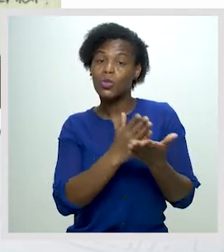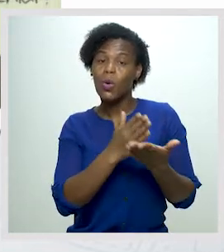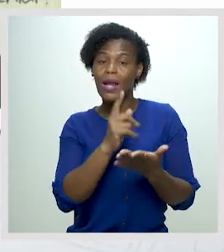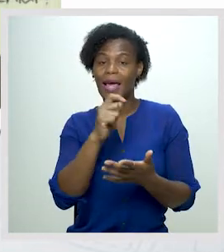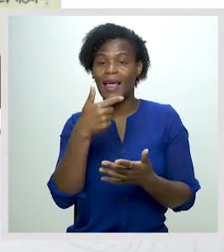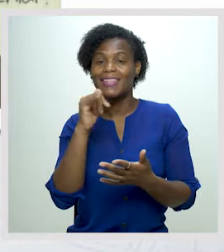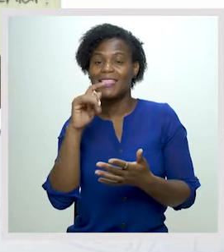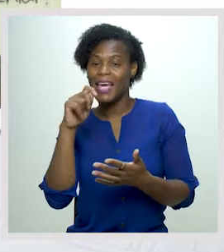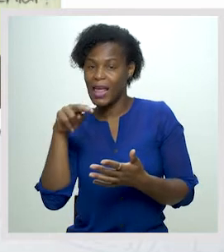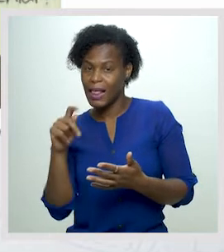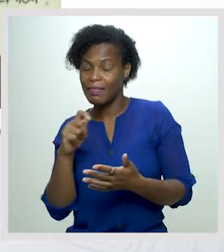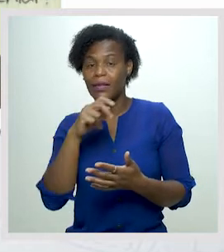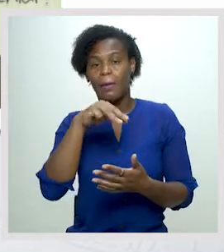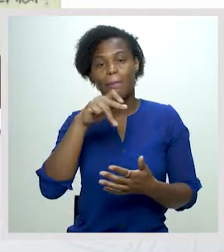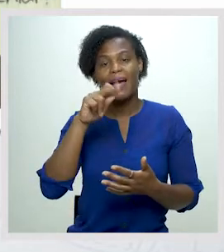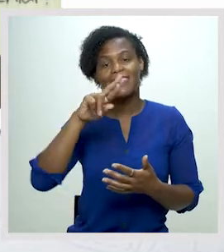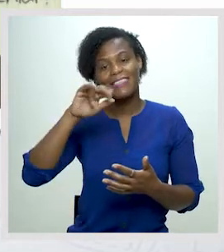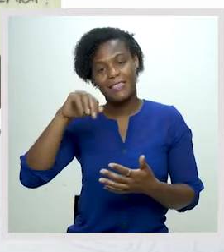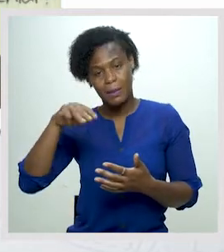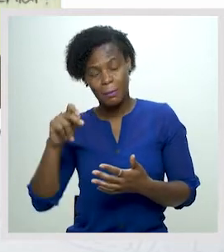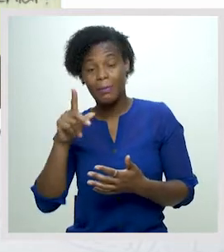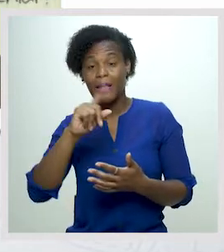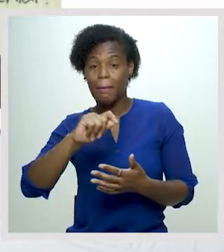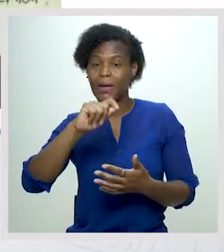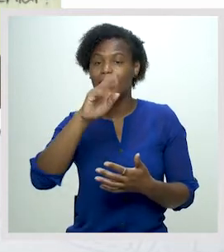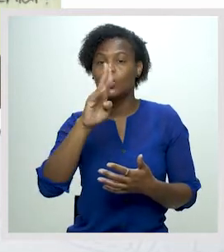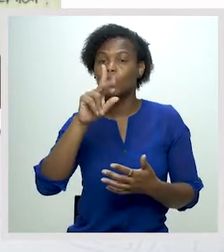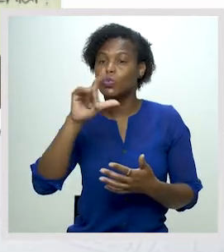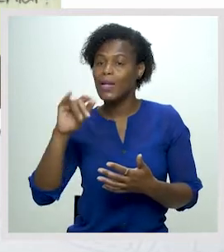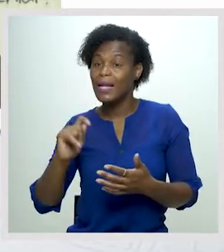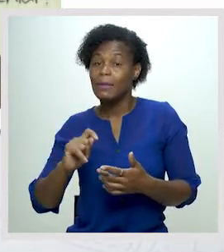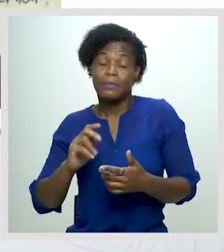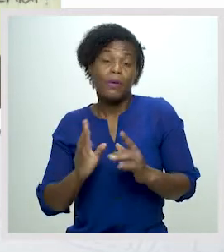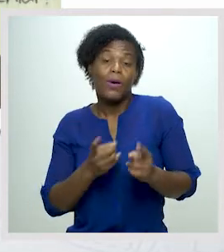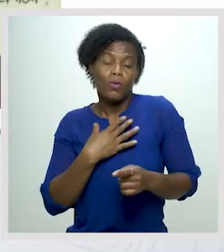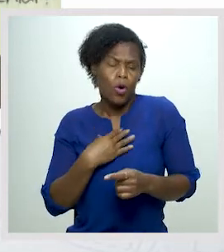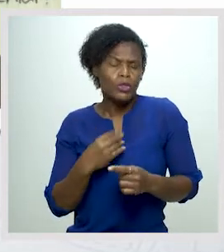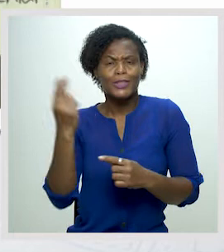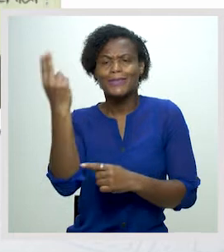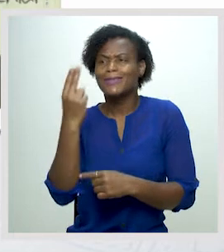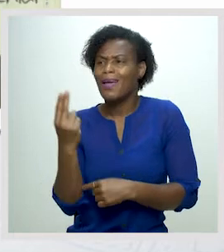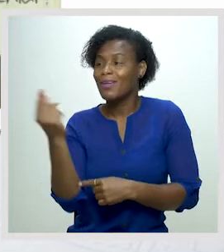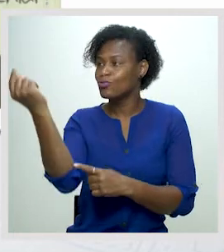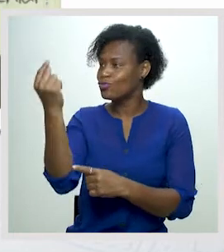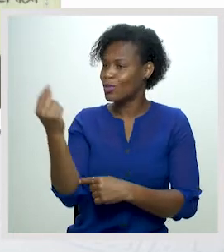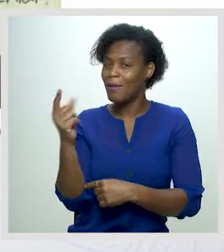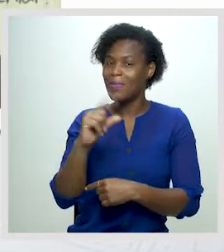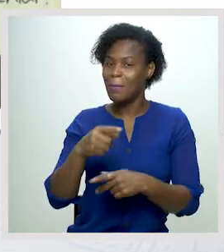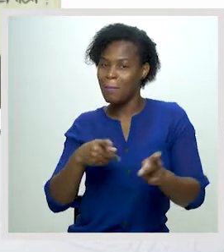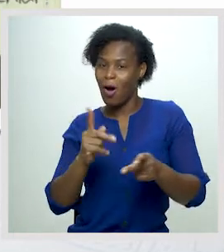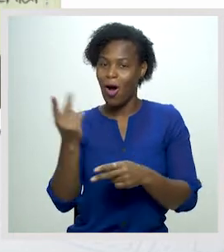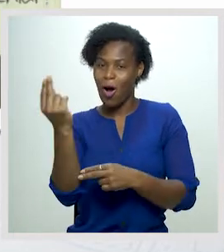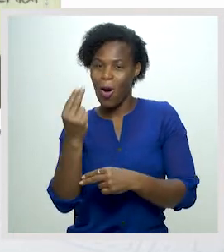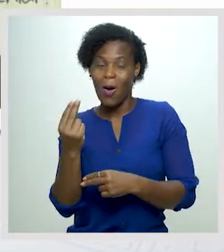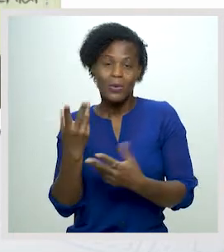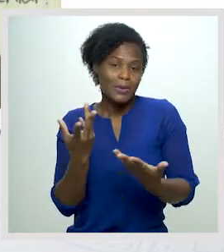collège qu'Étienne, Maxime et Julie. Mes 2 passions sont le dessin et la mode. Je